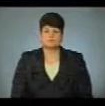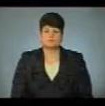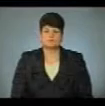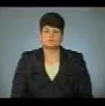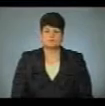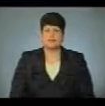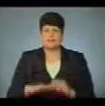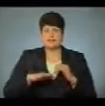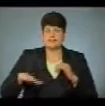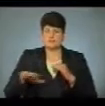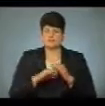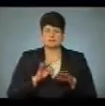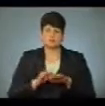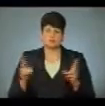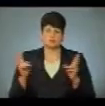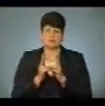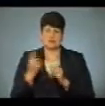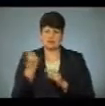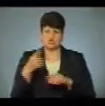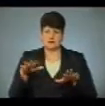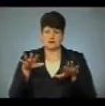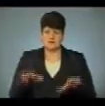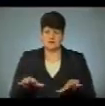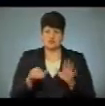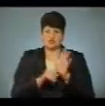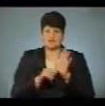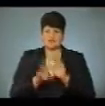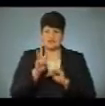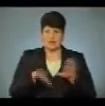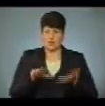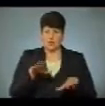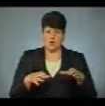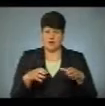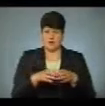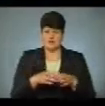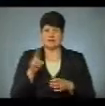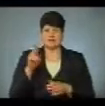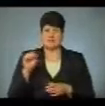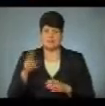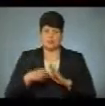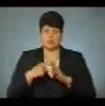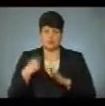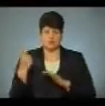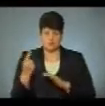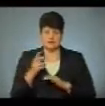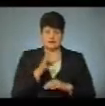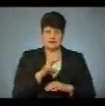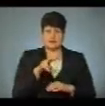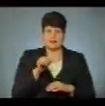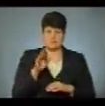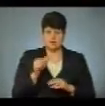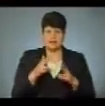На Килимі відбувається сутичка за перше місце у ваговій категорії 63 кілограми між Данилом Цимбалом з Донецької області та Назаром